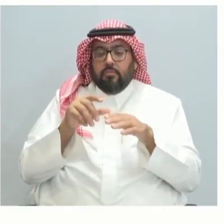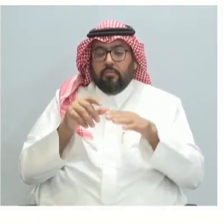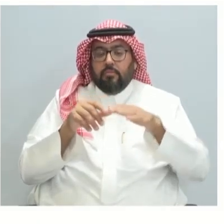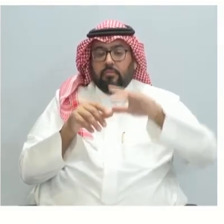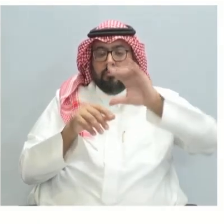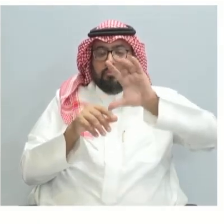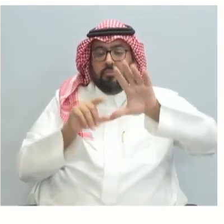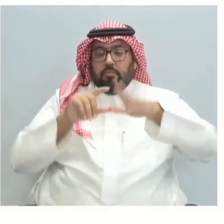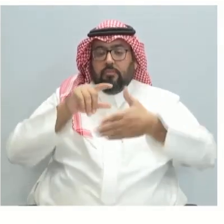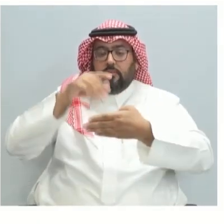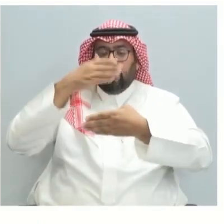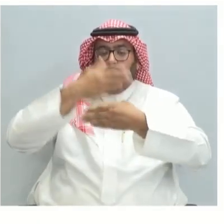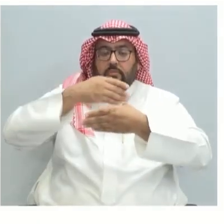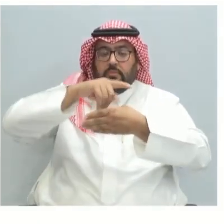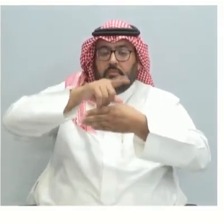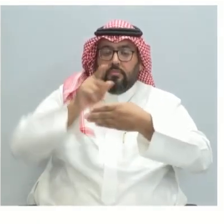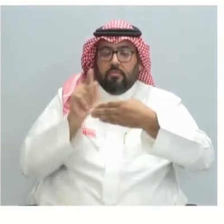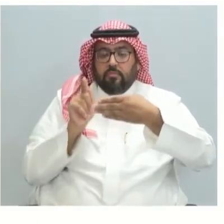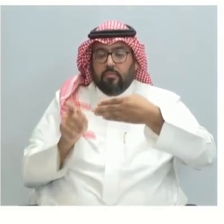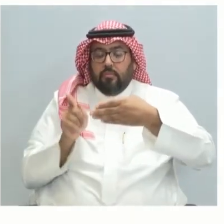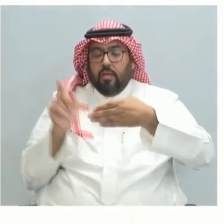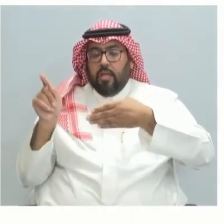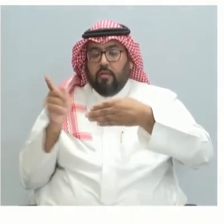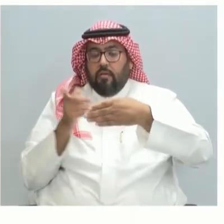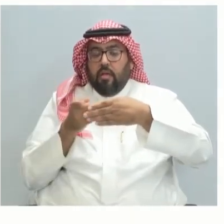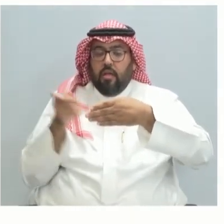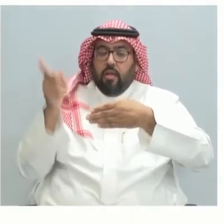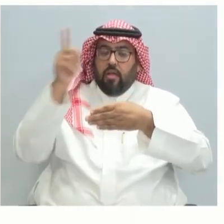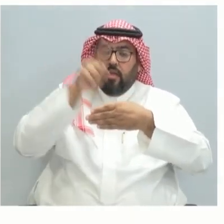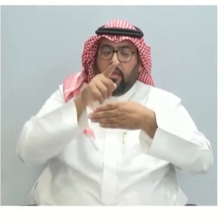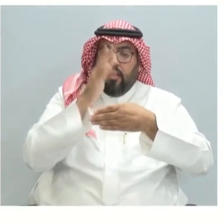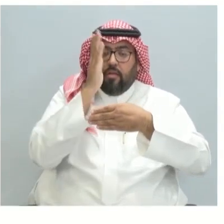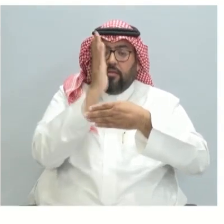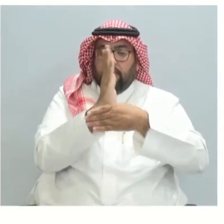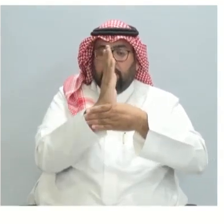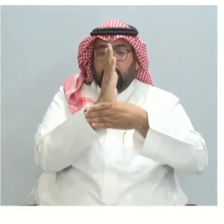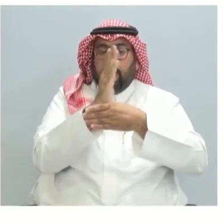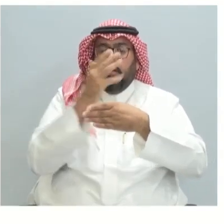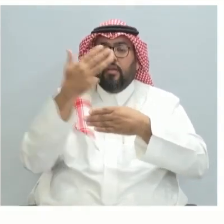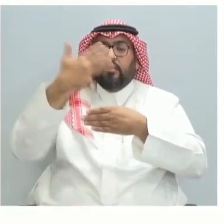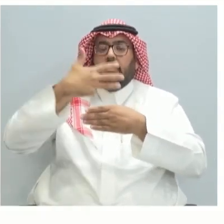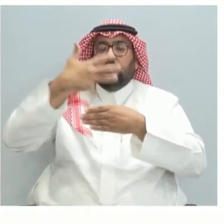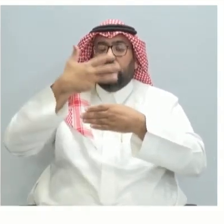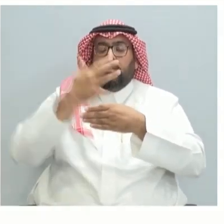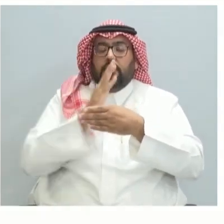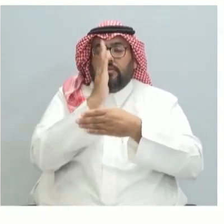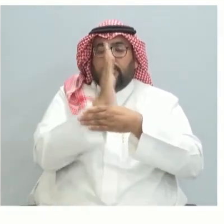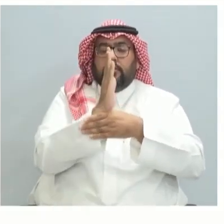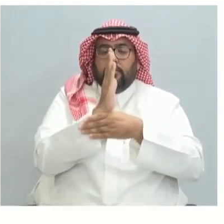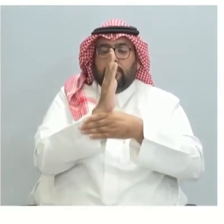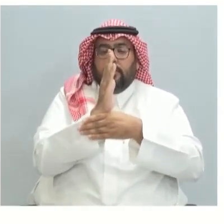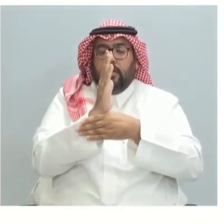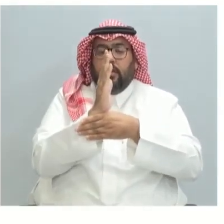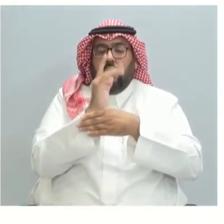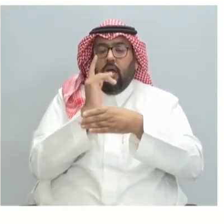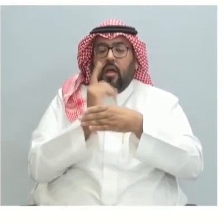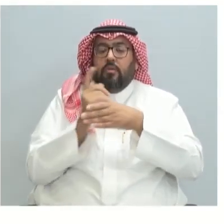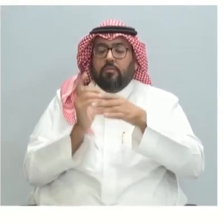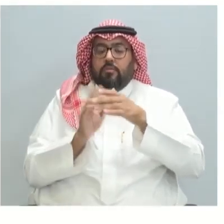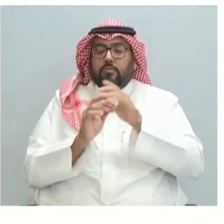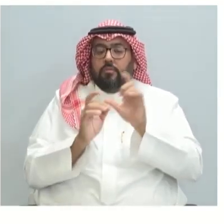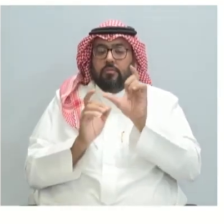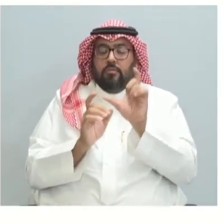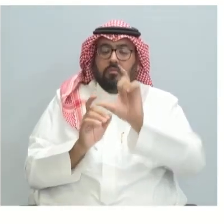ونستخدم المنقله نبدا من الصفر الى القياس 90 هذه هي الزاويه الاولى هذا القطاع الاول